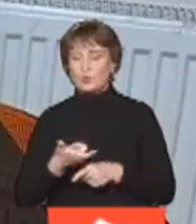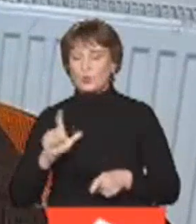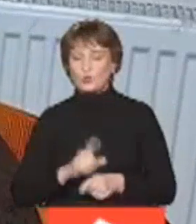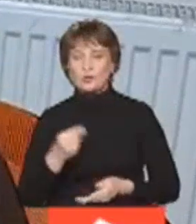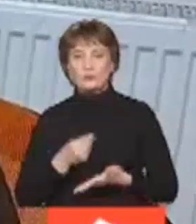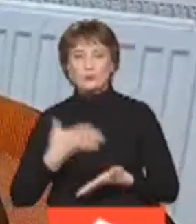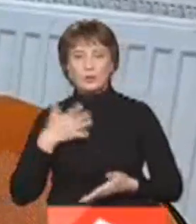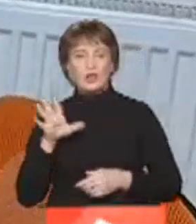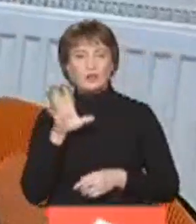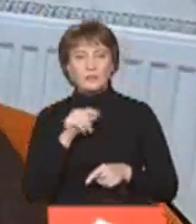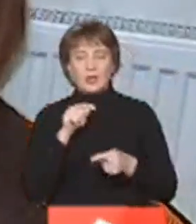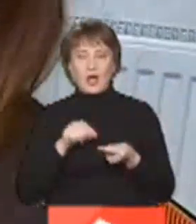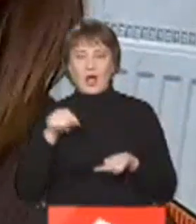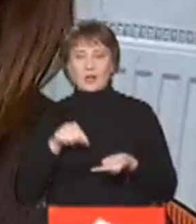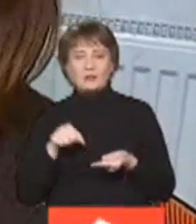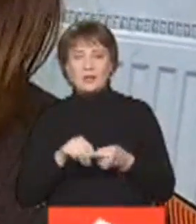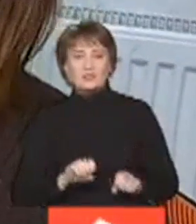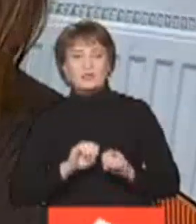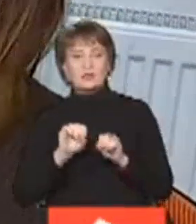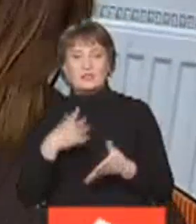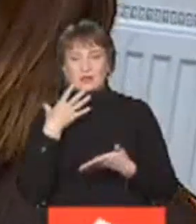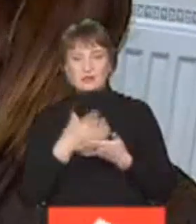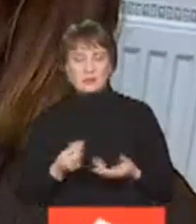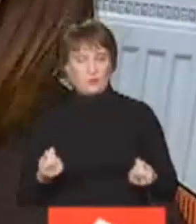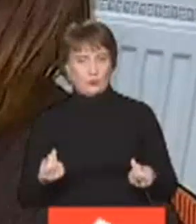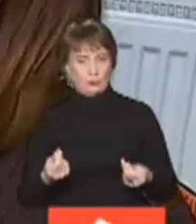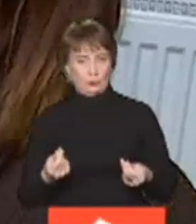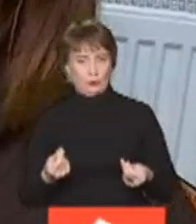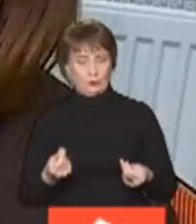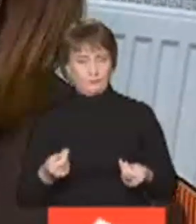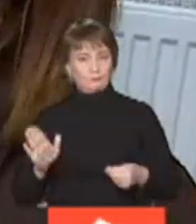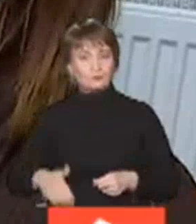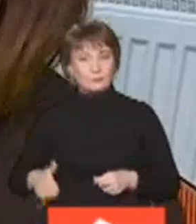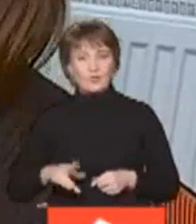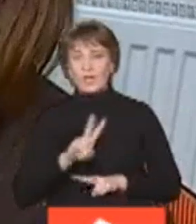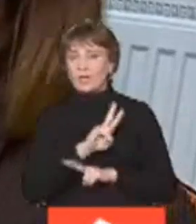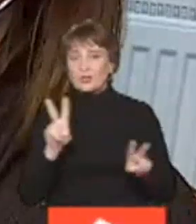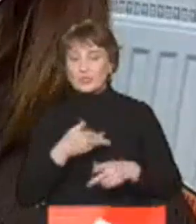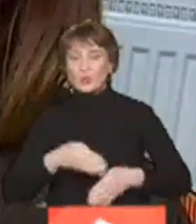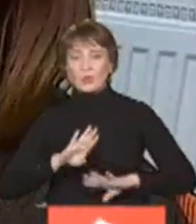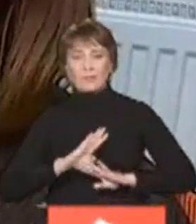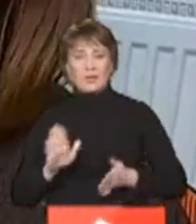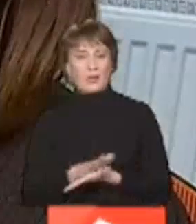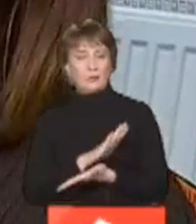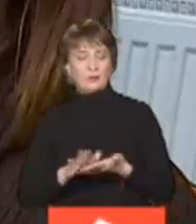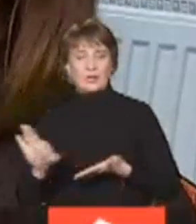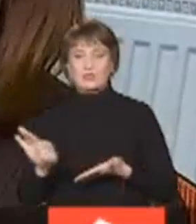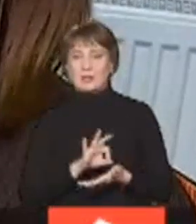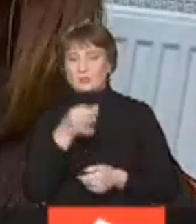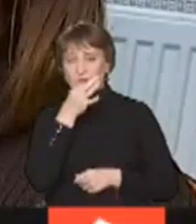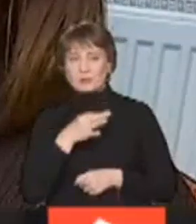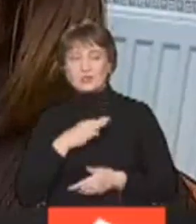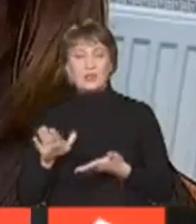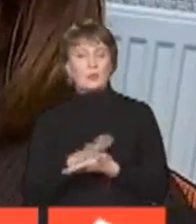анализы как бы были сданы за свой счет. Никто как бы мне не предлагал даже бесплатно. Сразу сказали, что